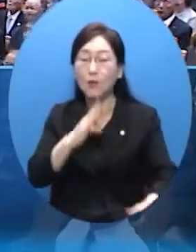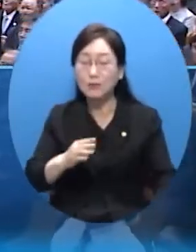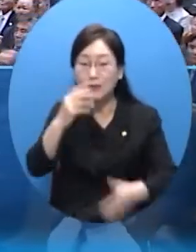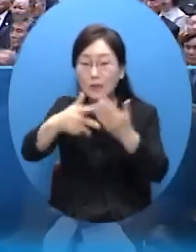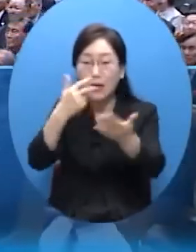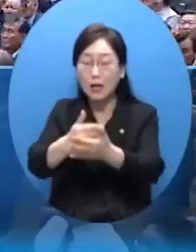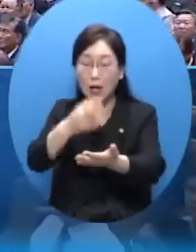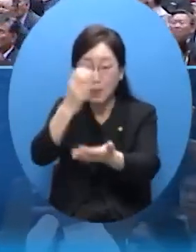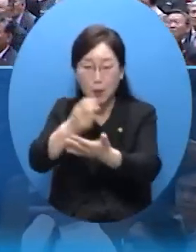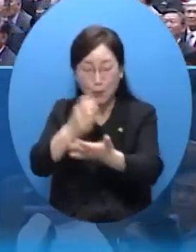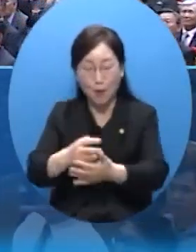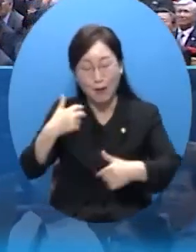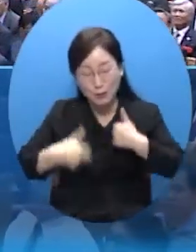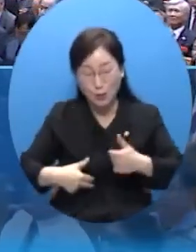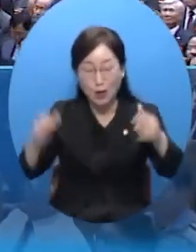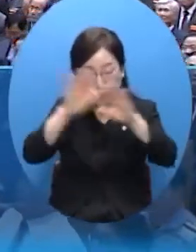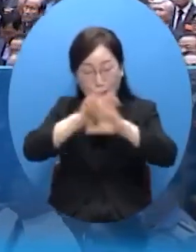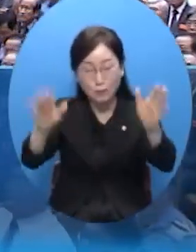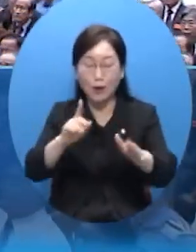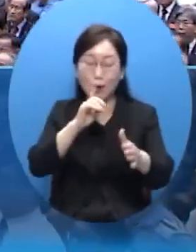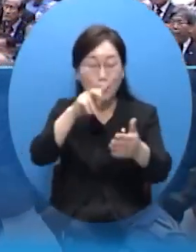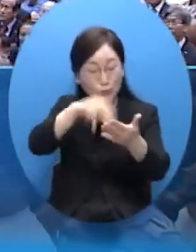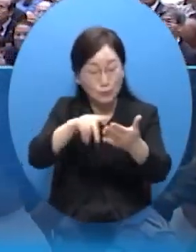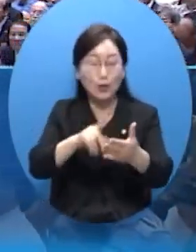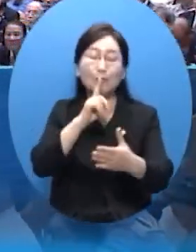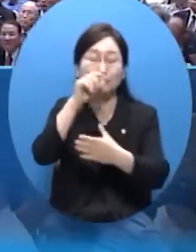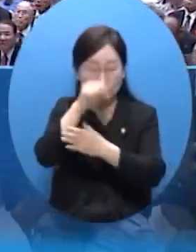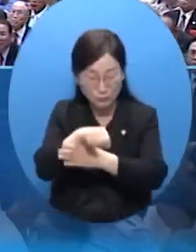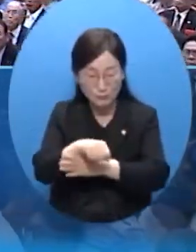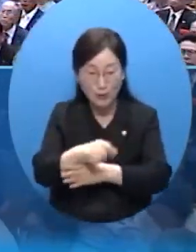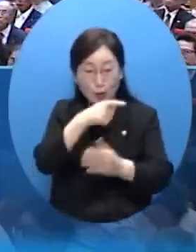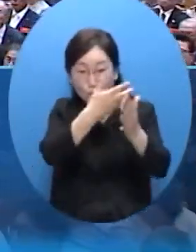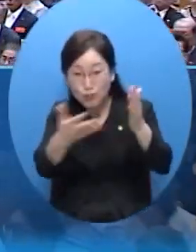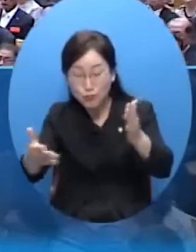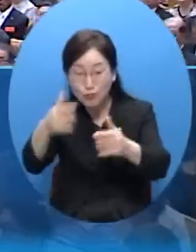야훼 율법을 즐거워하여 그 율법을 주야로 묵상하는 도다. 그는